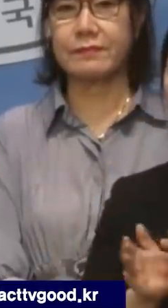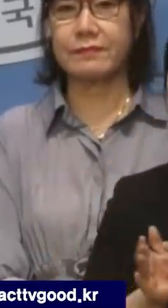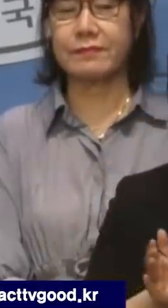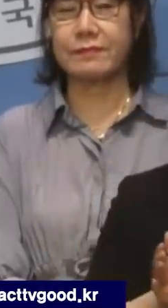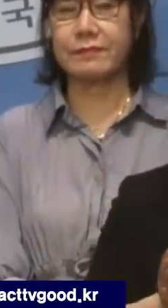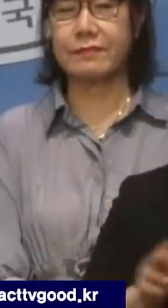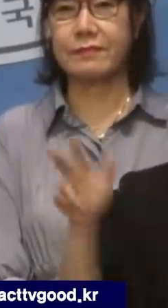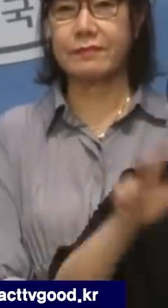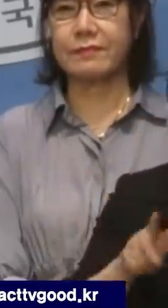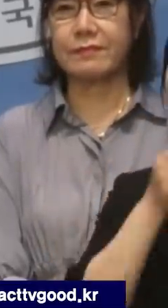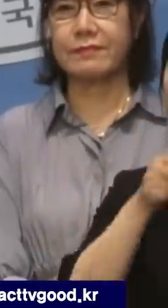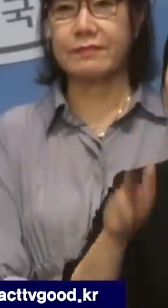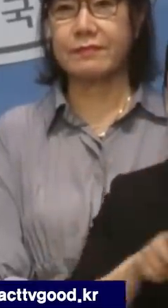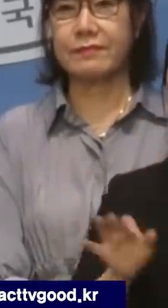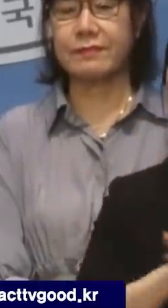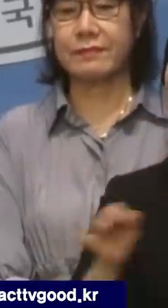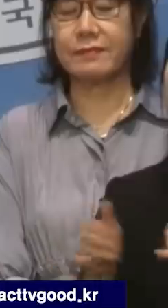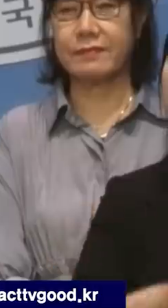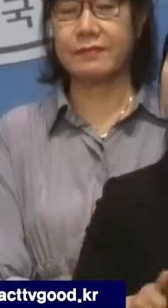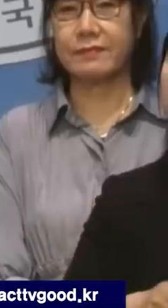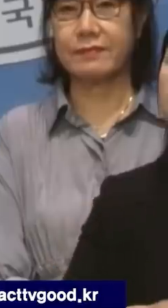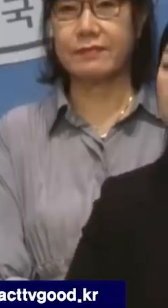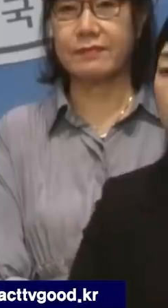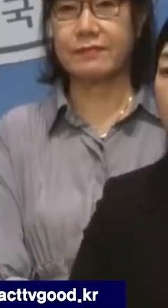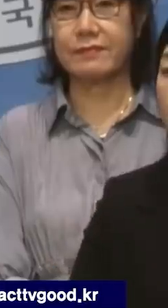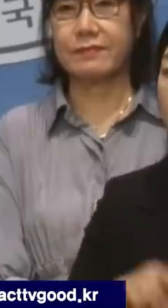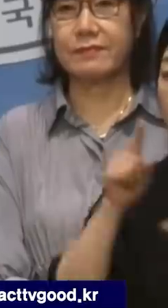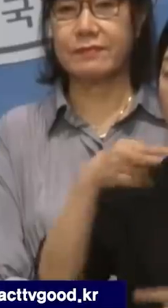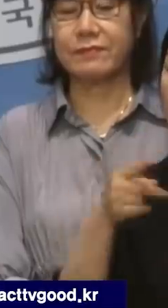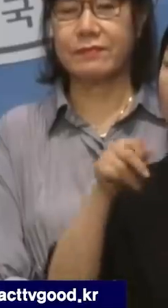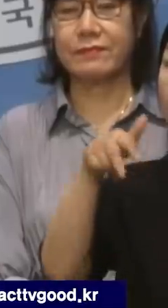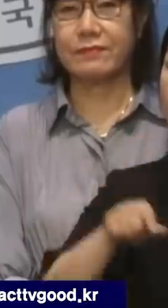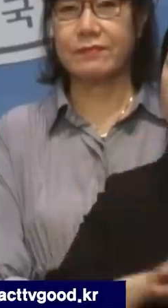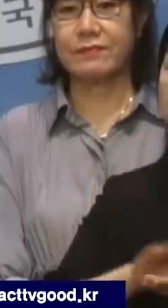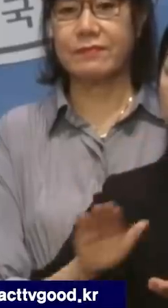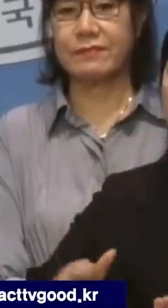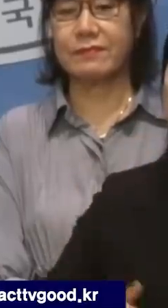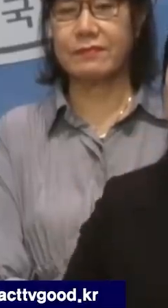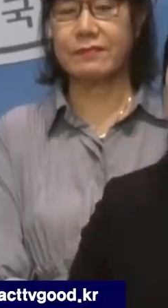더불어민주당 전국소상공인위원회 위원장 공동위원장 이동주입니다.